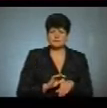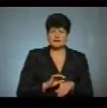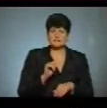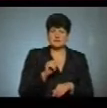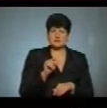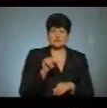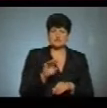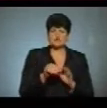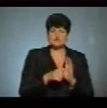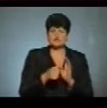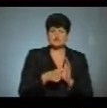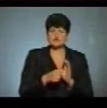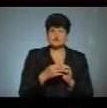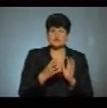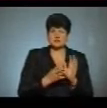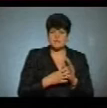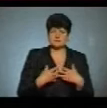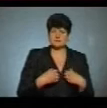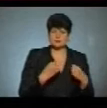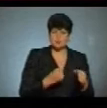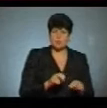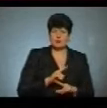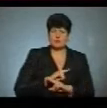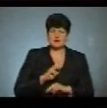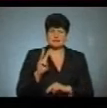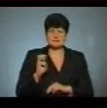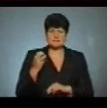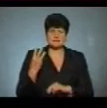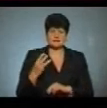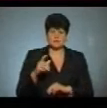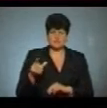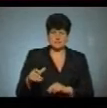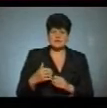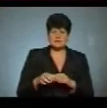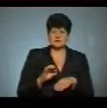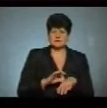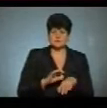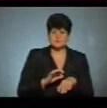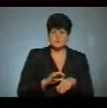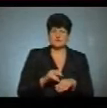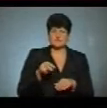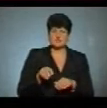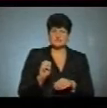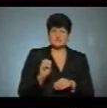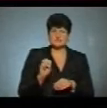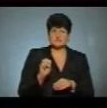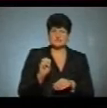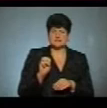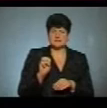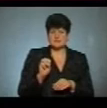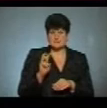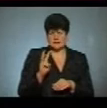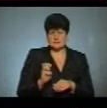них 1619 пацієнтів одужали, померли 303 людини. Серед інфікованих – 2387 медиків